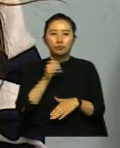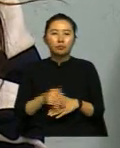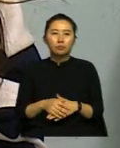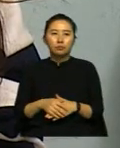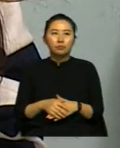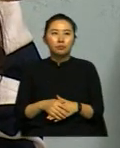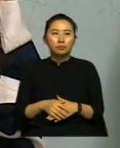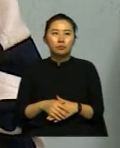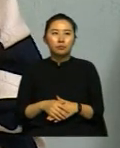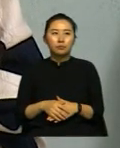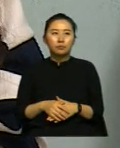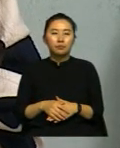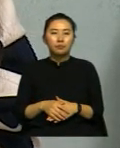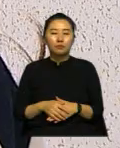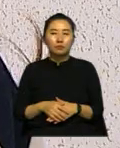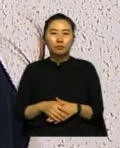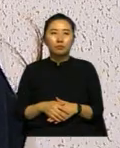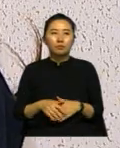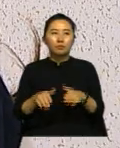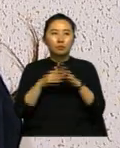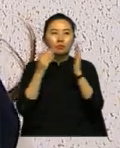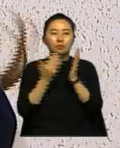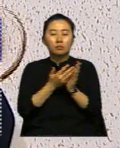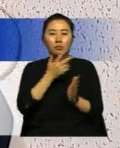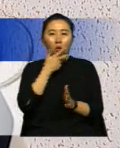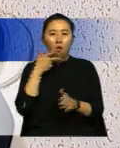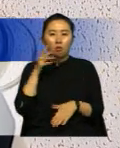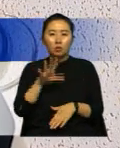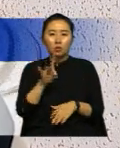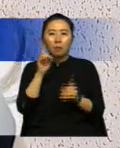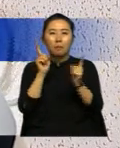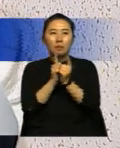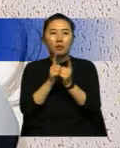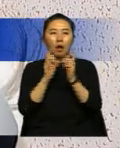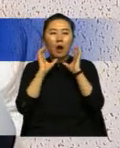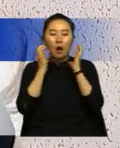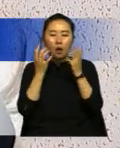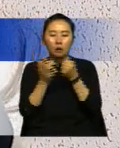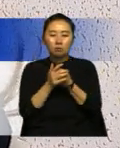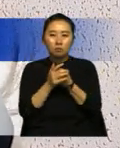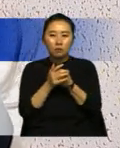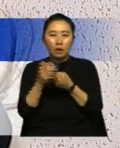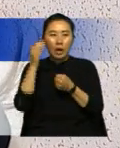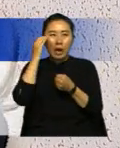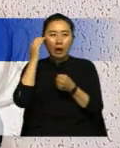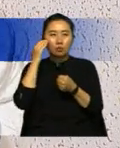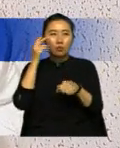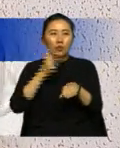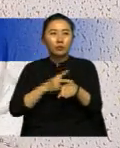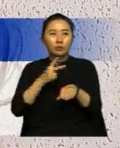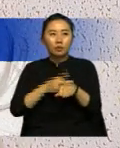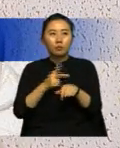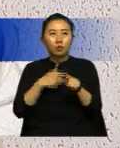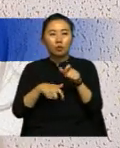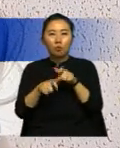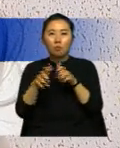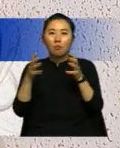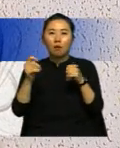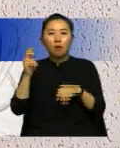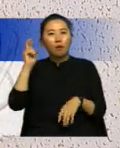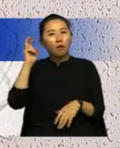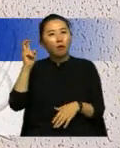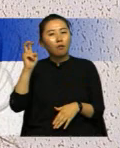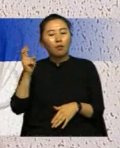합니다. 일단은 다 영어를 처음 접하는 아이들이다 보니까 한국인 선생님 비중이 좀 많을 거라고